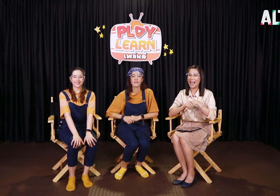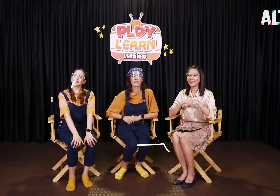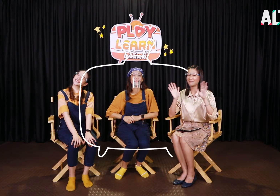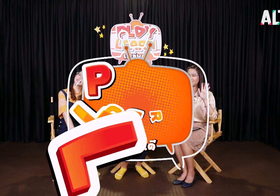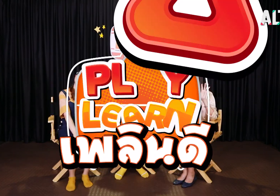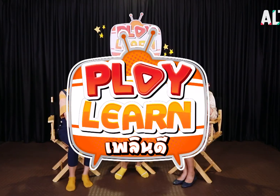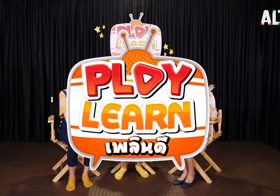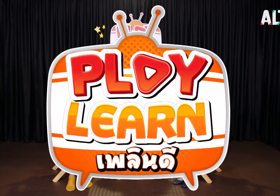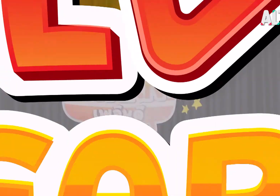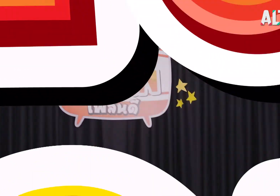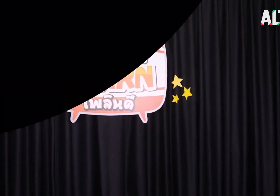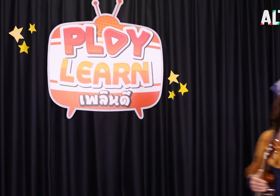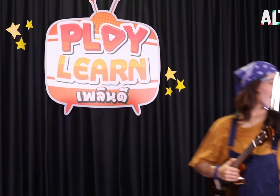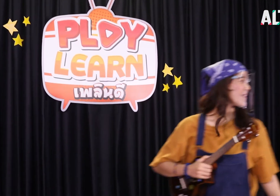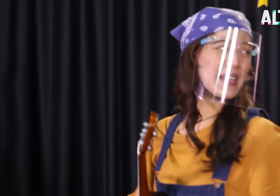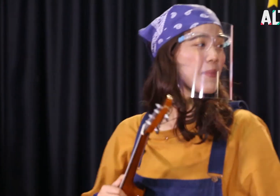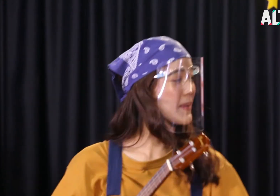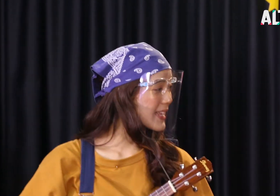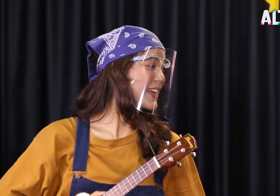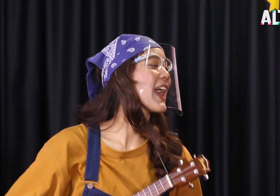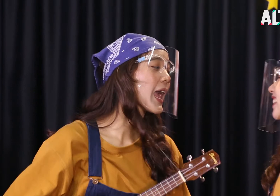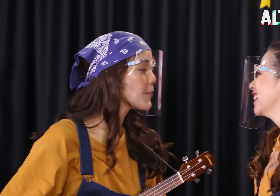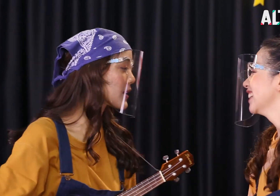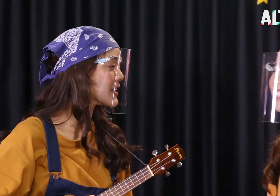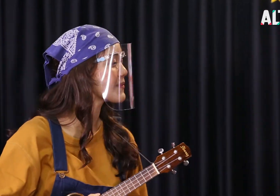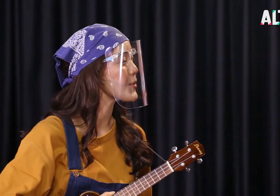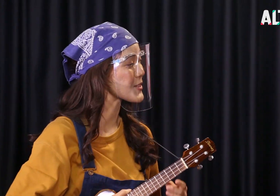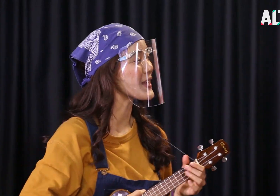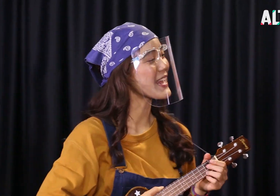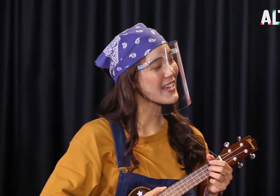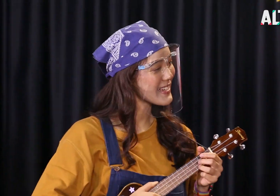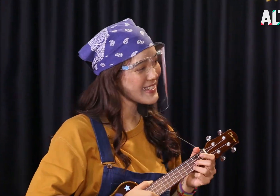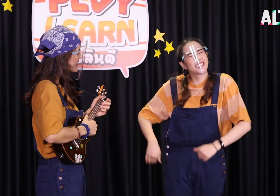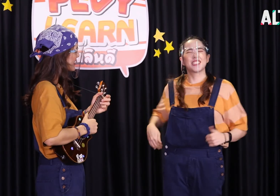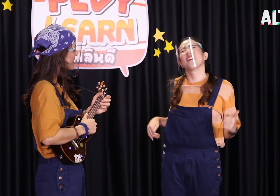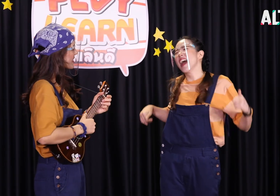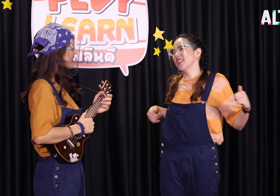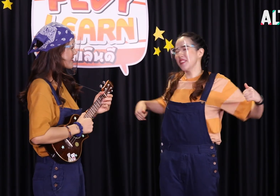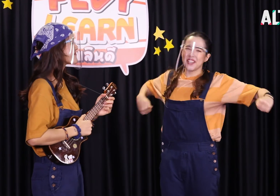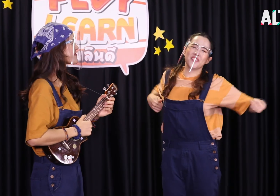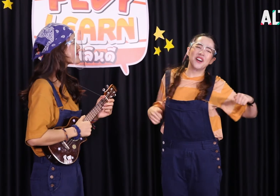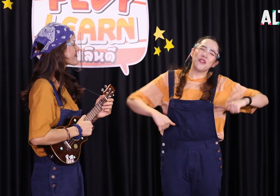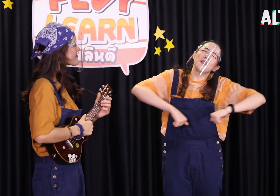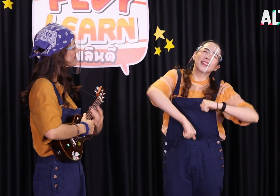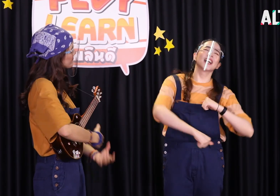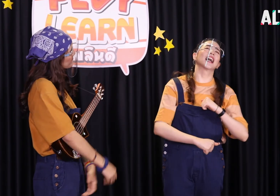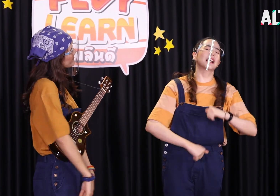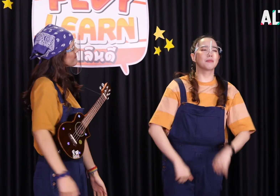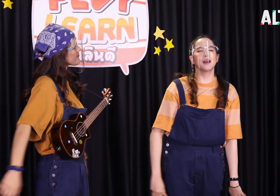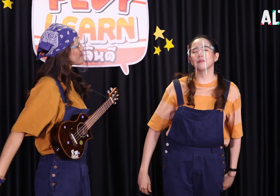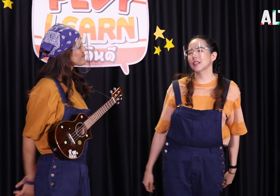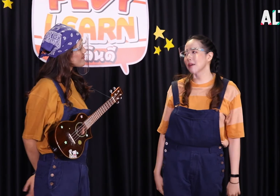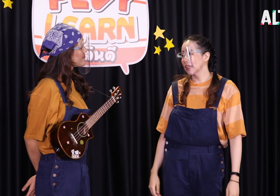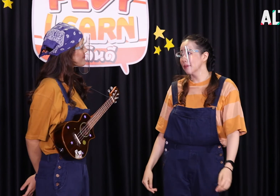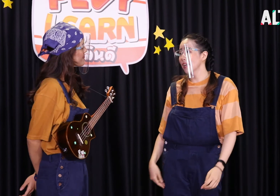ากไว้นะคะ เป็นไงบ้างพี่เตยหายปวดเนื้อปวดตัวหรือยัง สบายเลยพี่พิมพ์เพราะว่าพี่เตยอ่ะกลับ